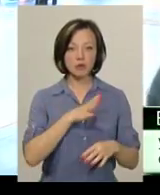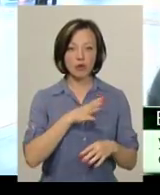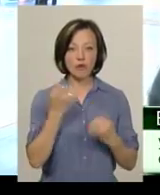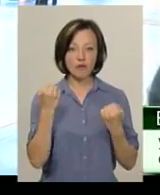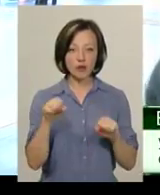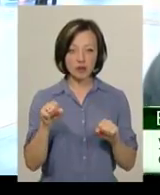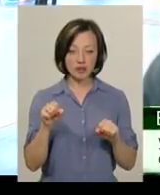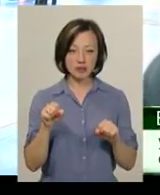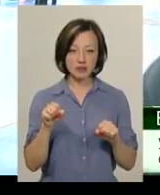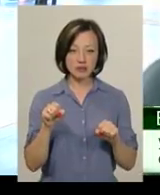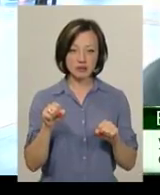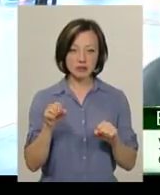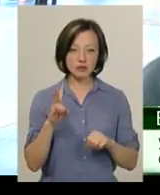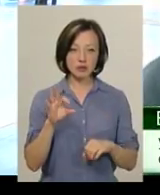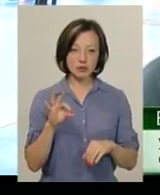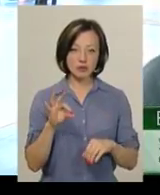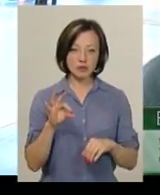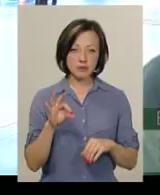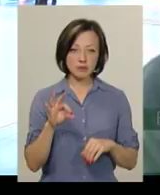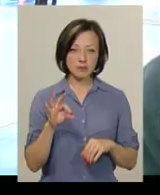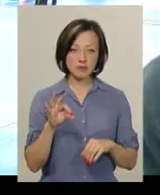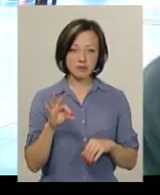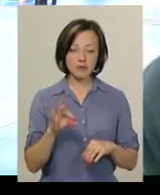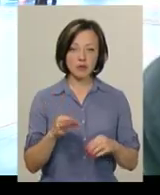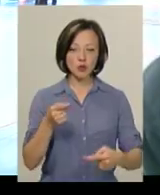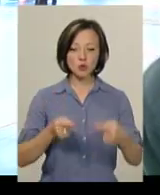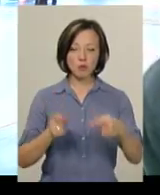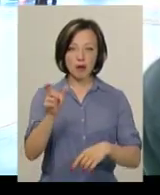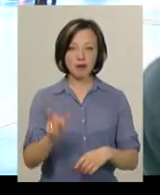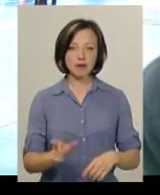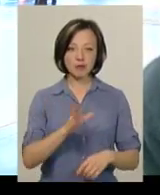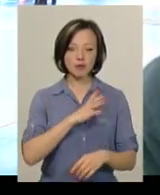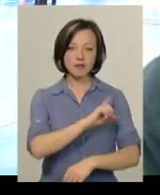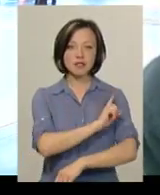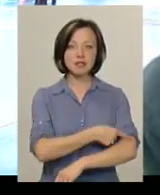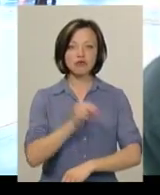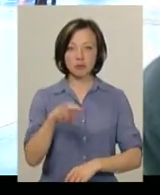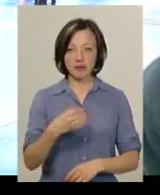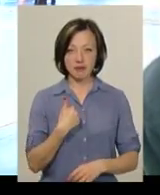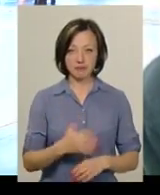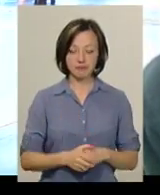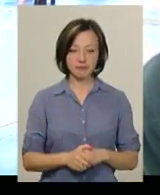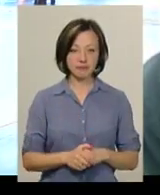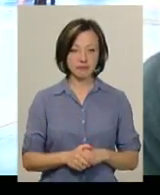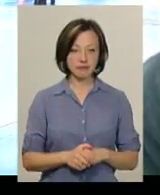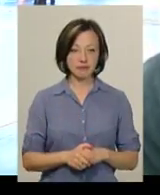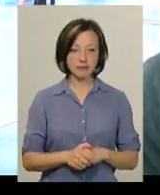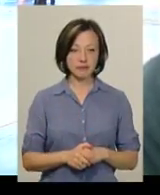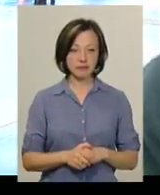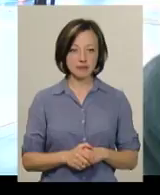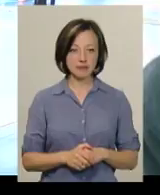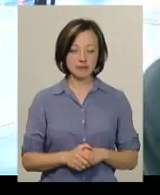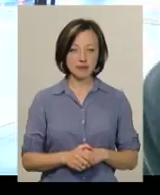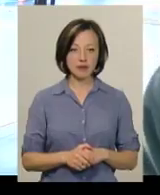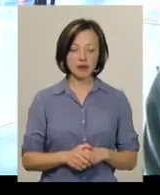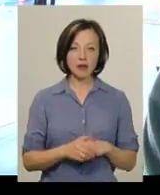виграти. Ну, мабуть, суперник був сильніший, ніж я. Ну,